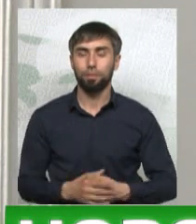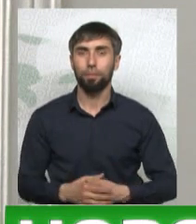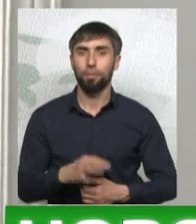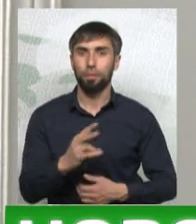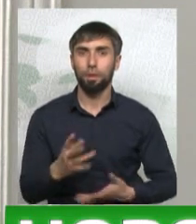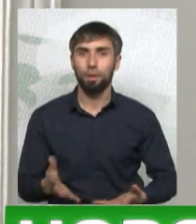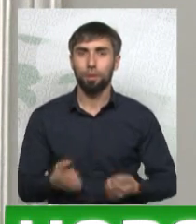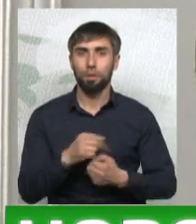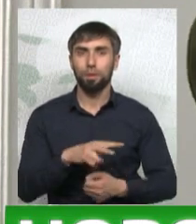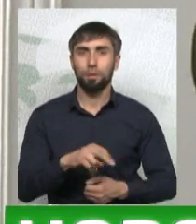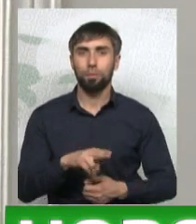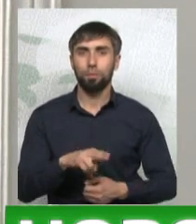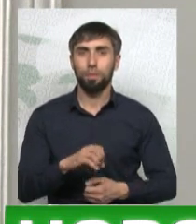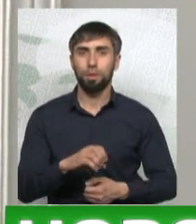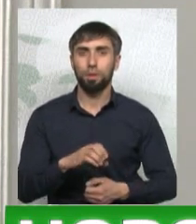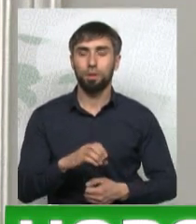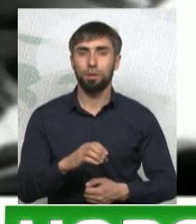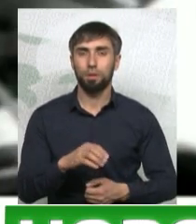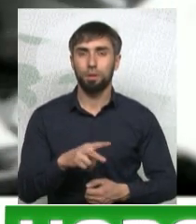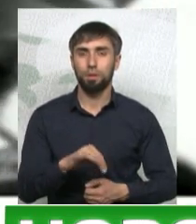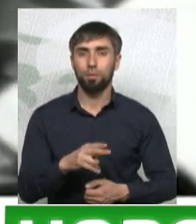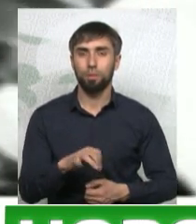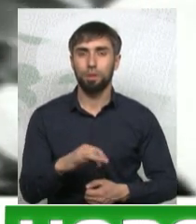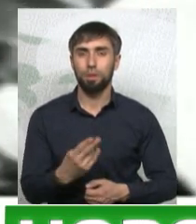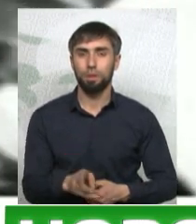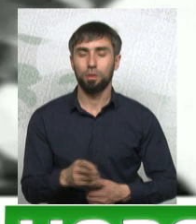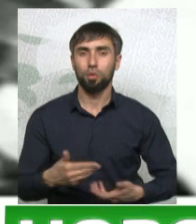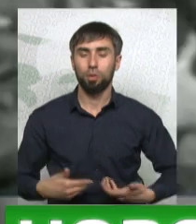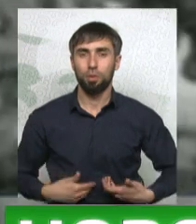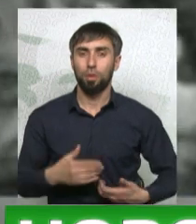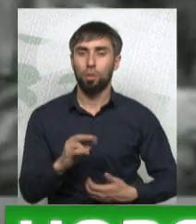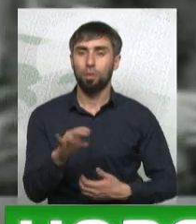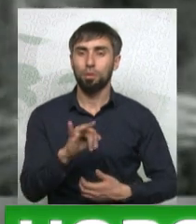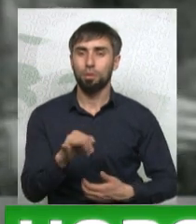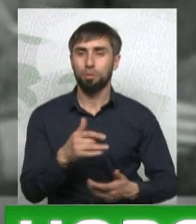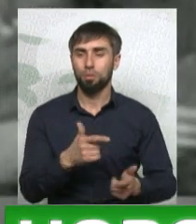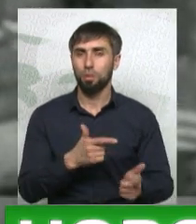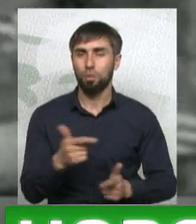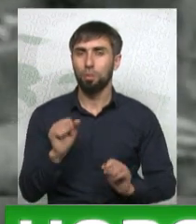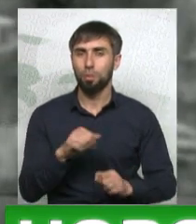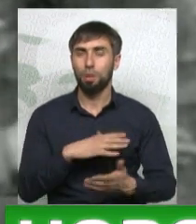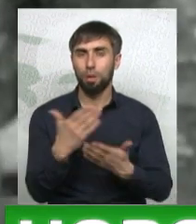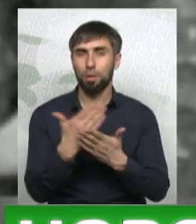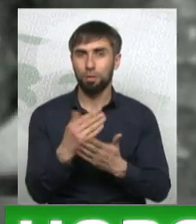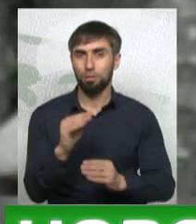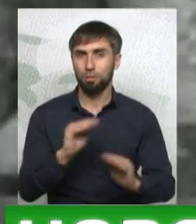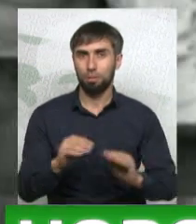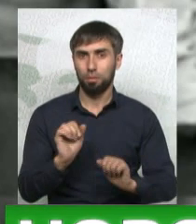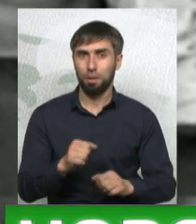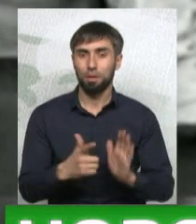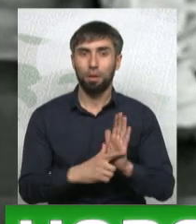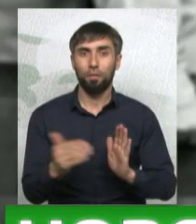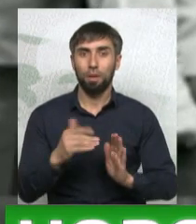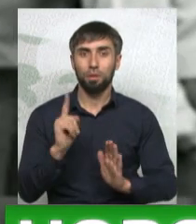Он спас липецких жителей. Его история жизни – готовый сценарий для захватывающего кино.